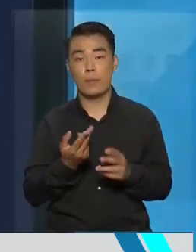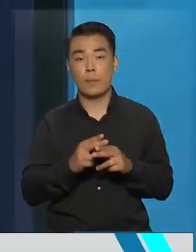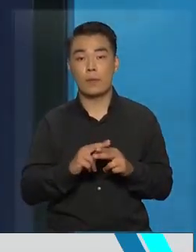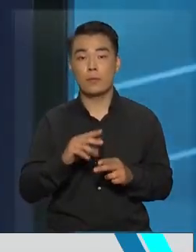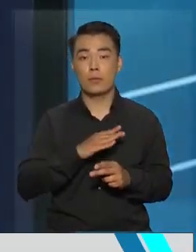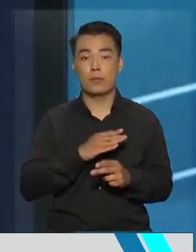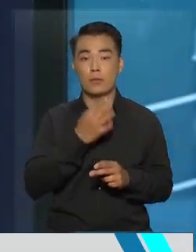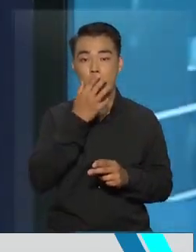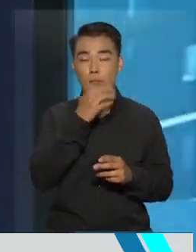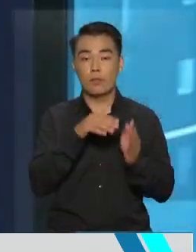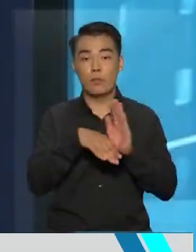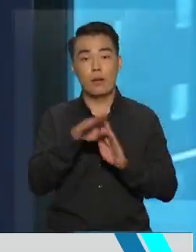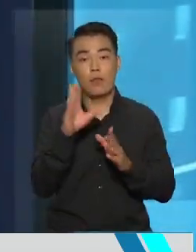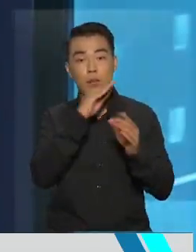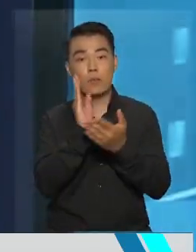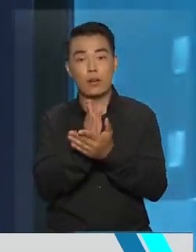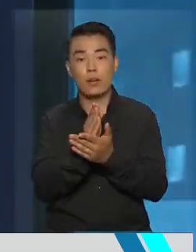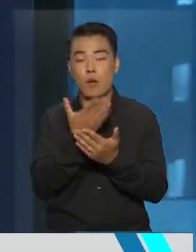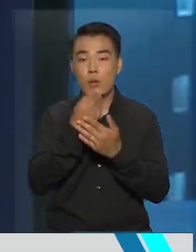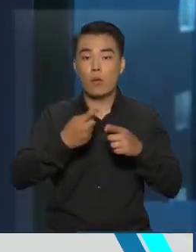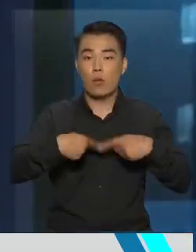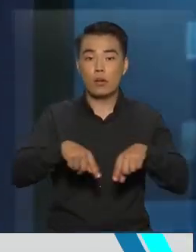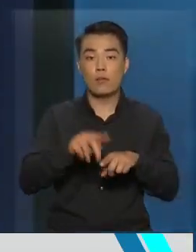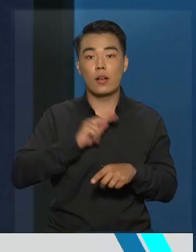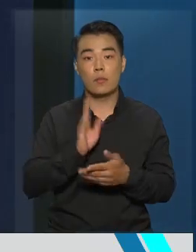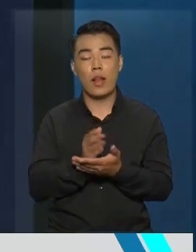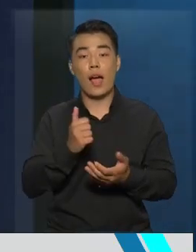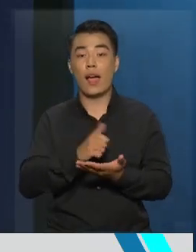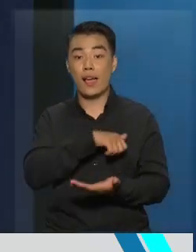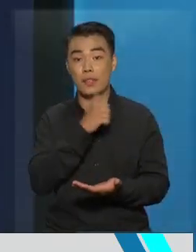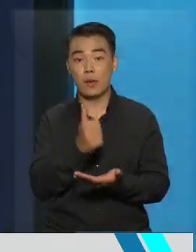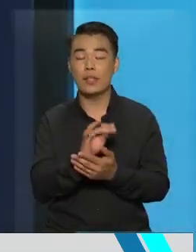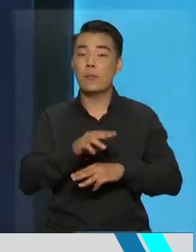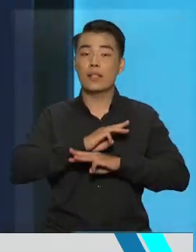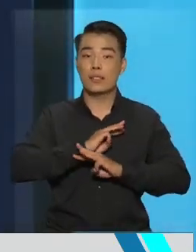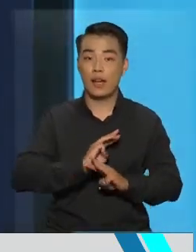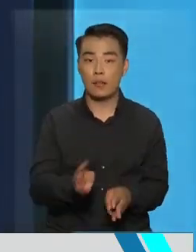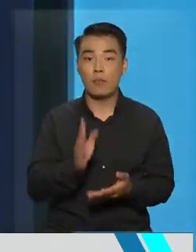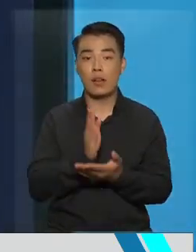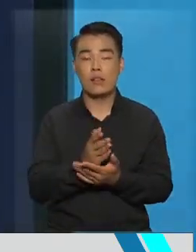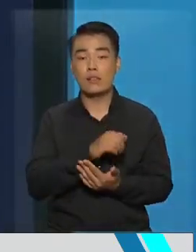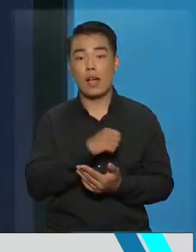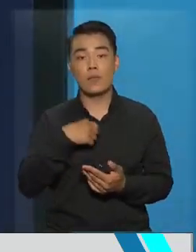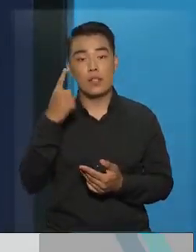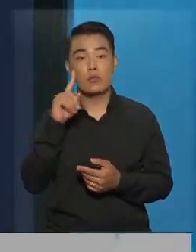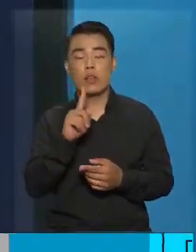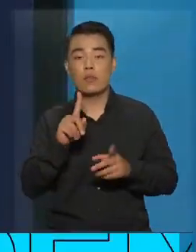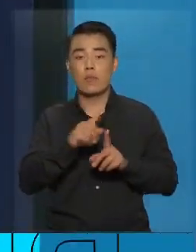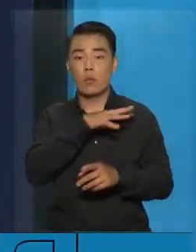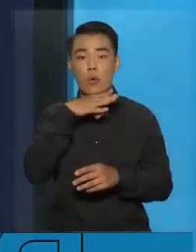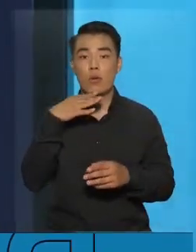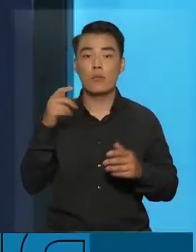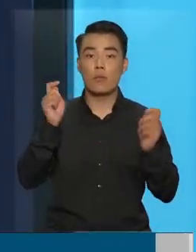Повысилась возможности у местных органов власти, ну, в первую очередь у акиматов и маслихатов. Мы знаем, что заработала новая